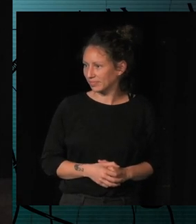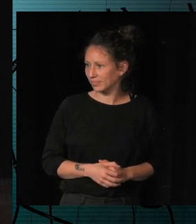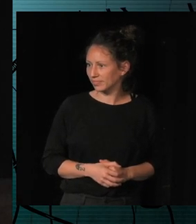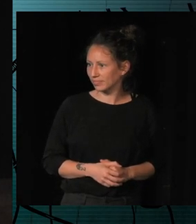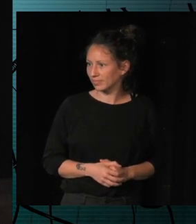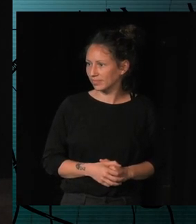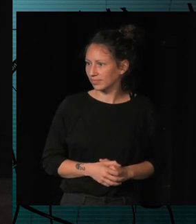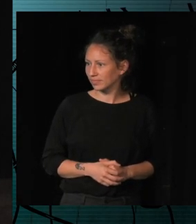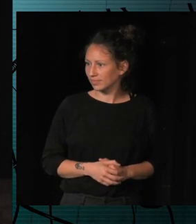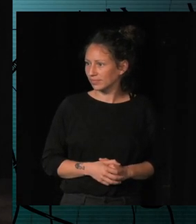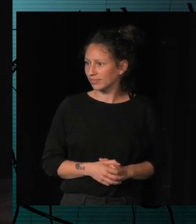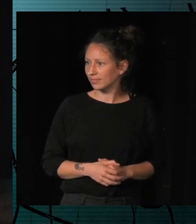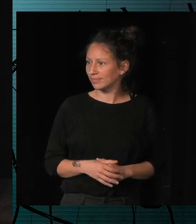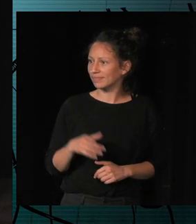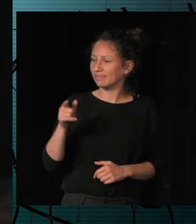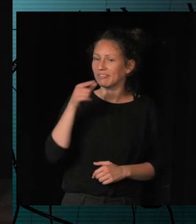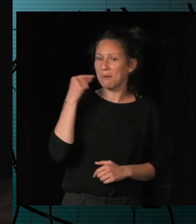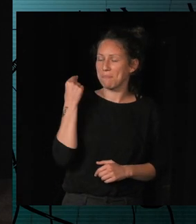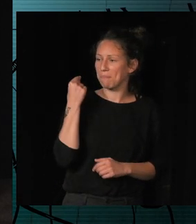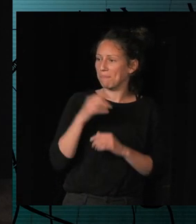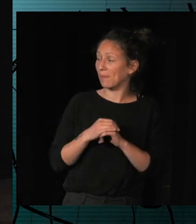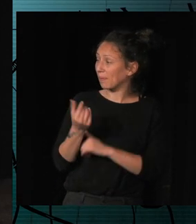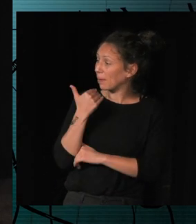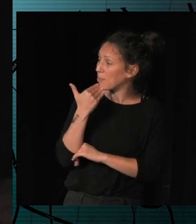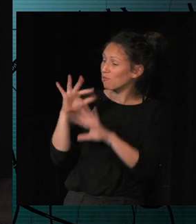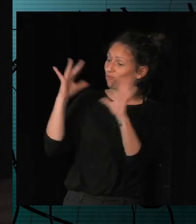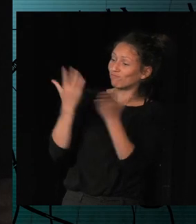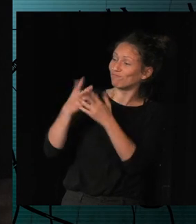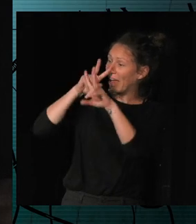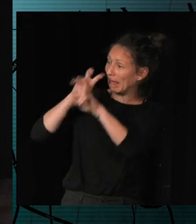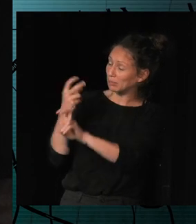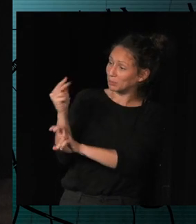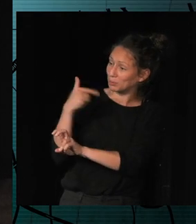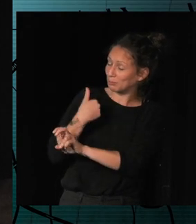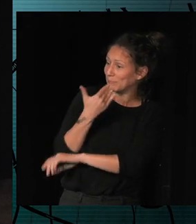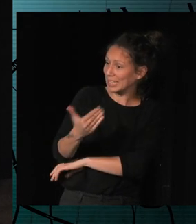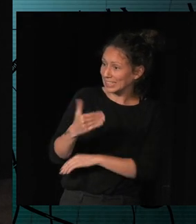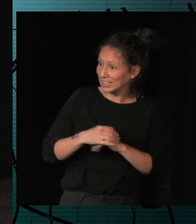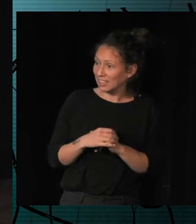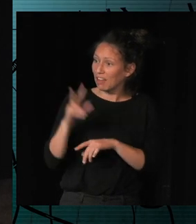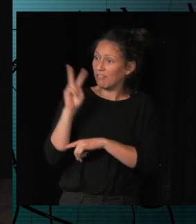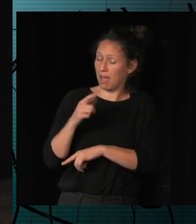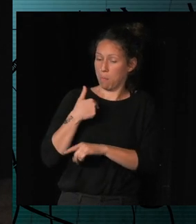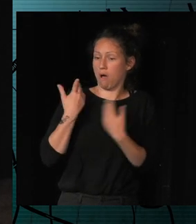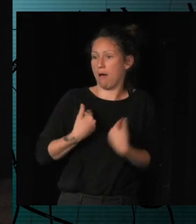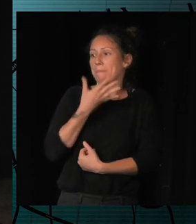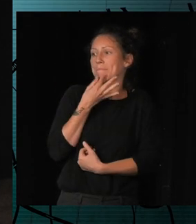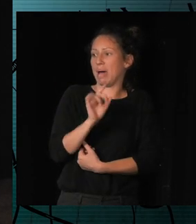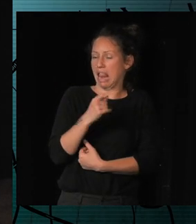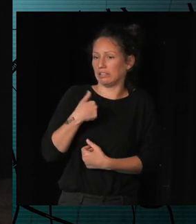deux euh bonjour et merci pour votre analyse je vais un petit peu béer parce que je suis pas très à l'aise